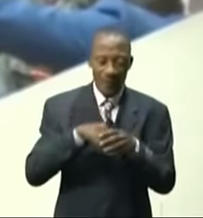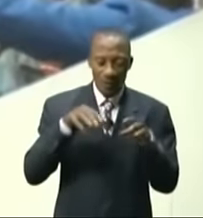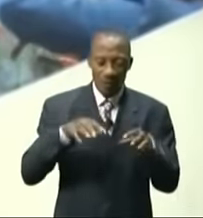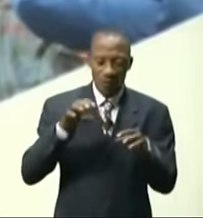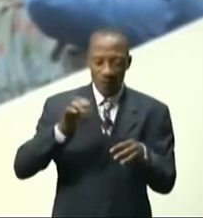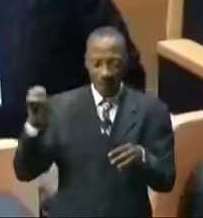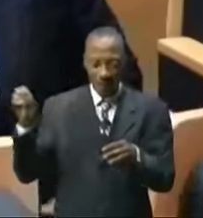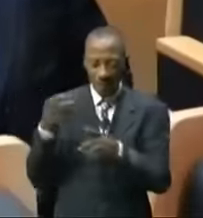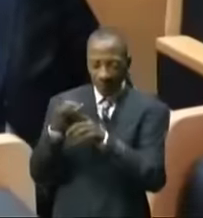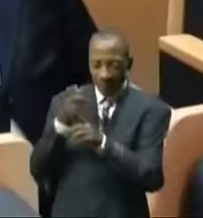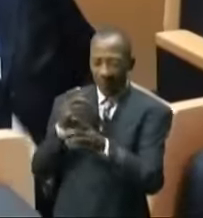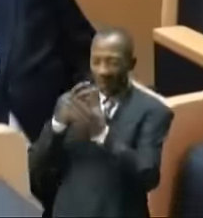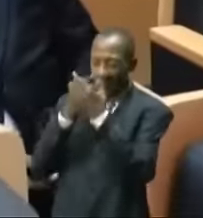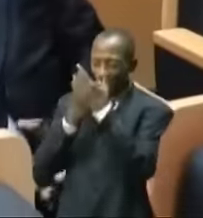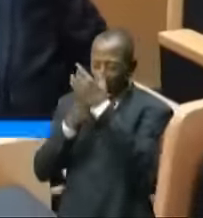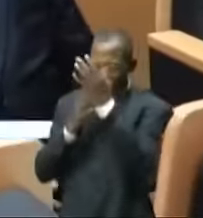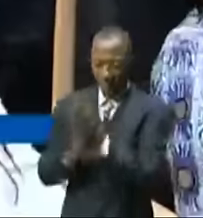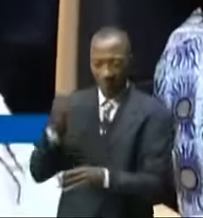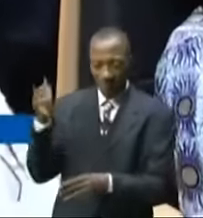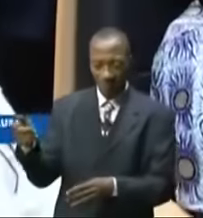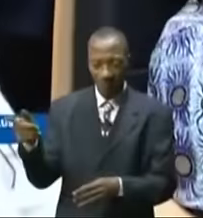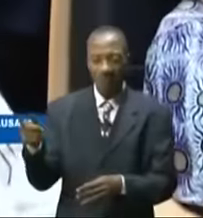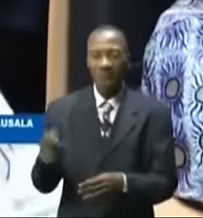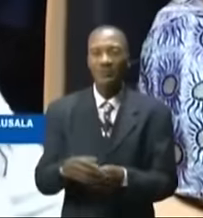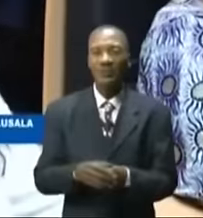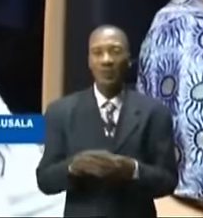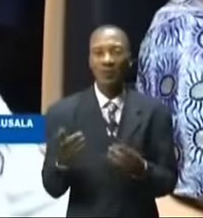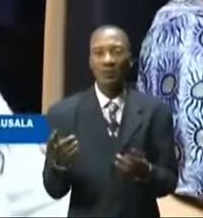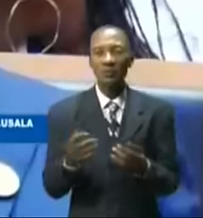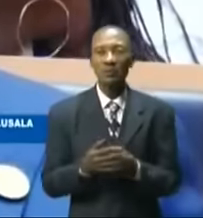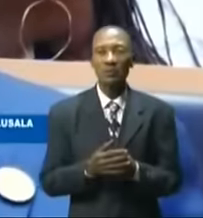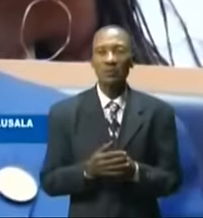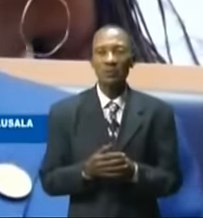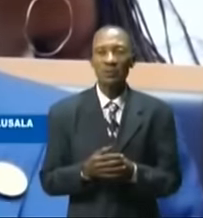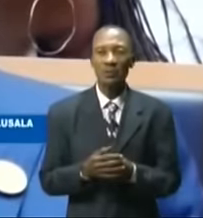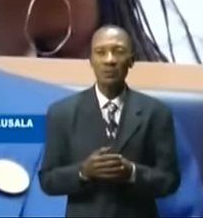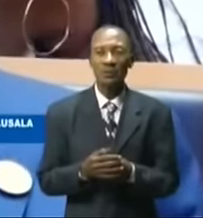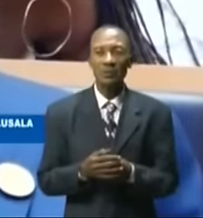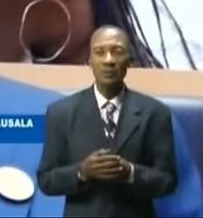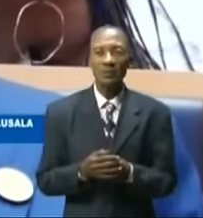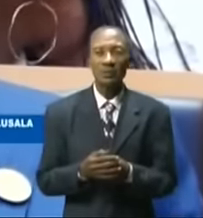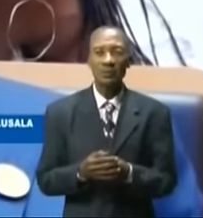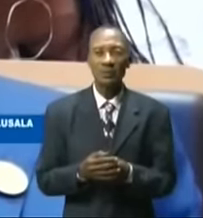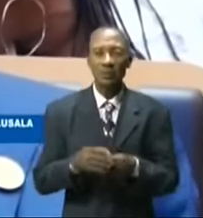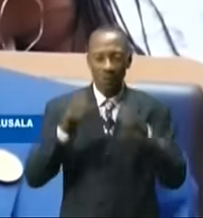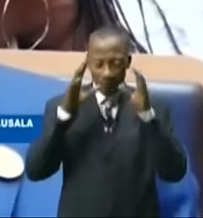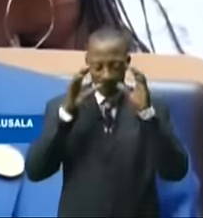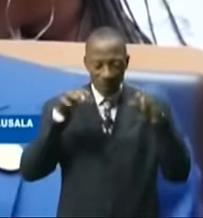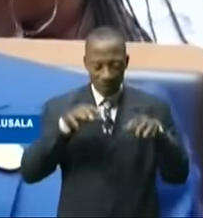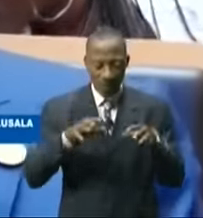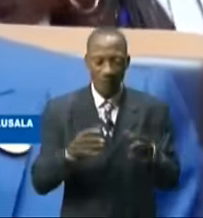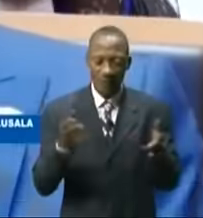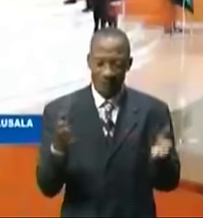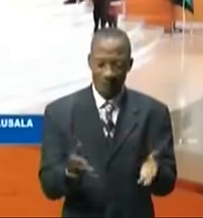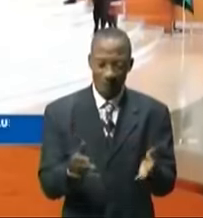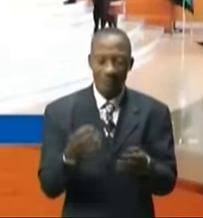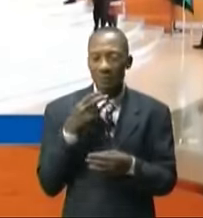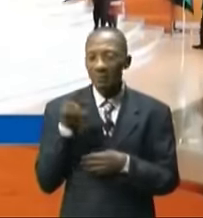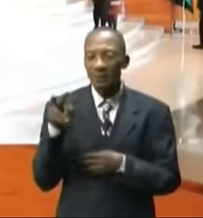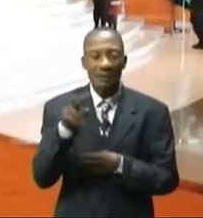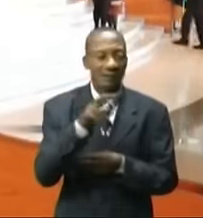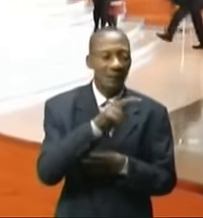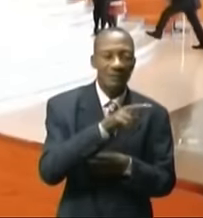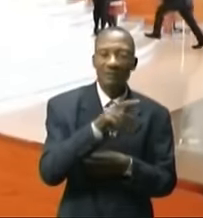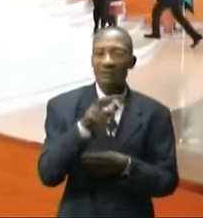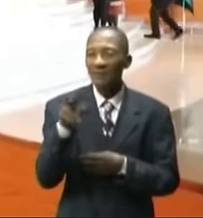rwandais. Un message et un geste passé de la plus belle manière sous le regard admiratif du président congolais Félix Antoine